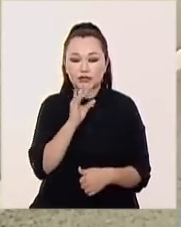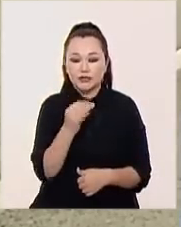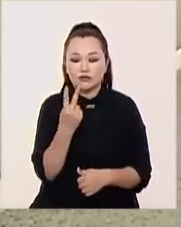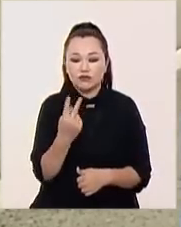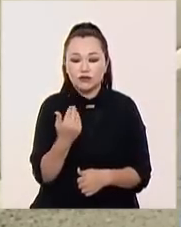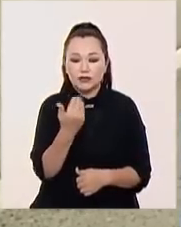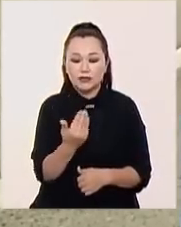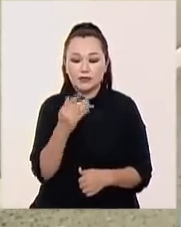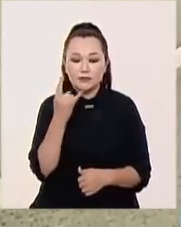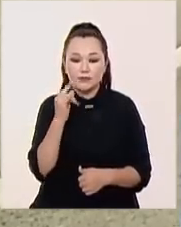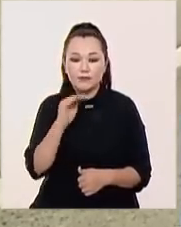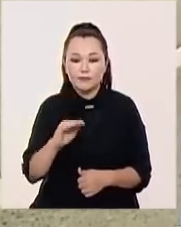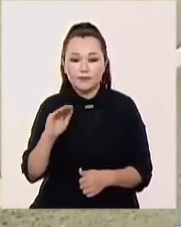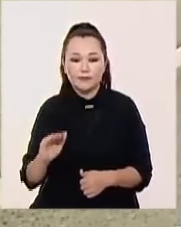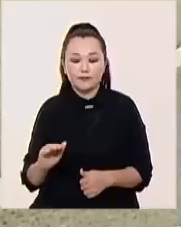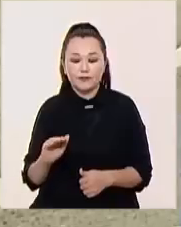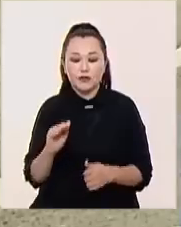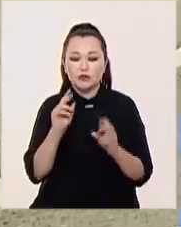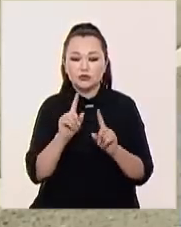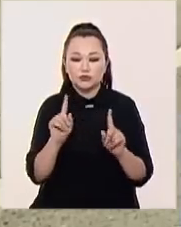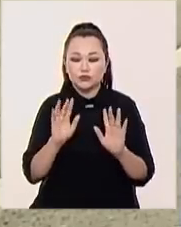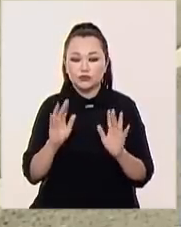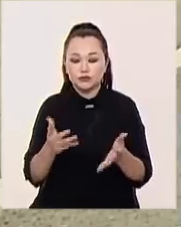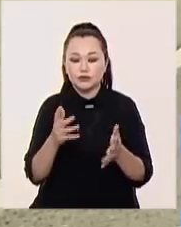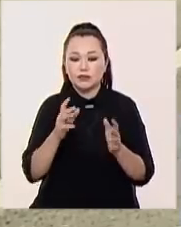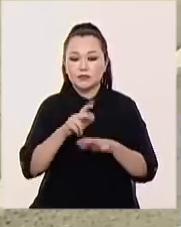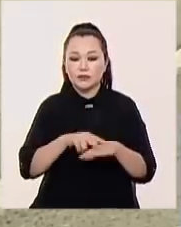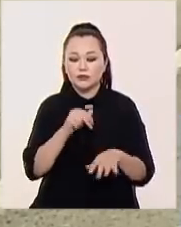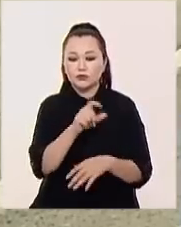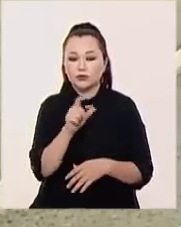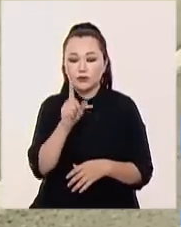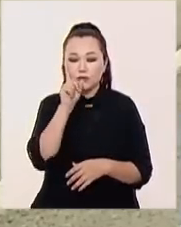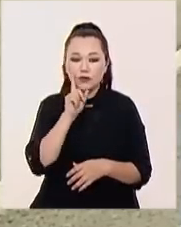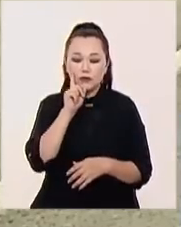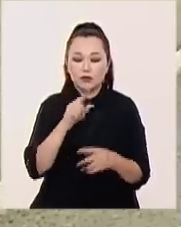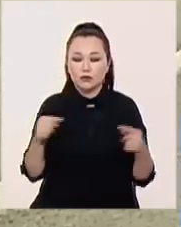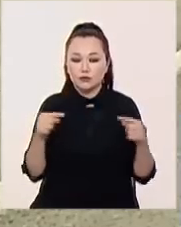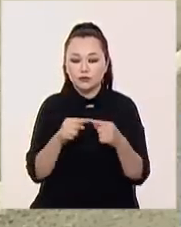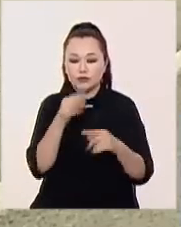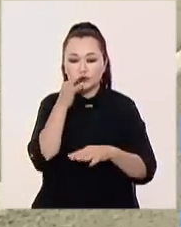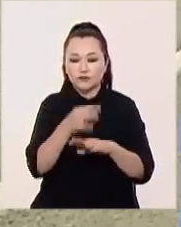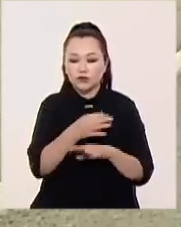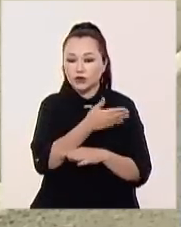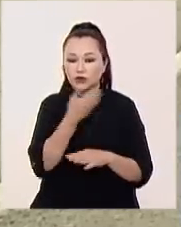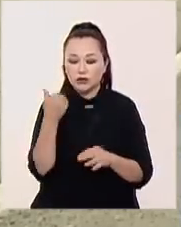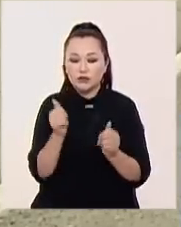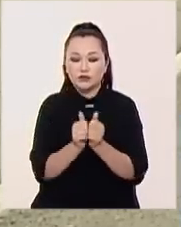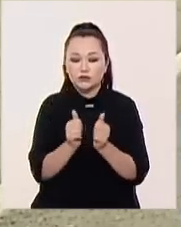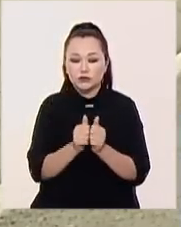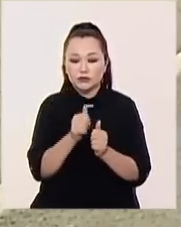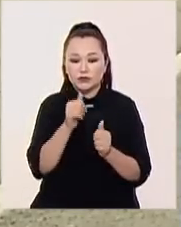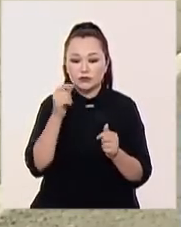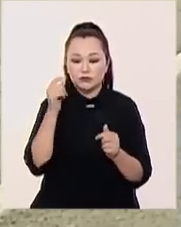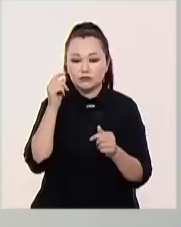ее малолетних детей. Что случилось? Правоохранительные органы пока не дали точного ответа, а соседи